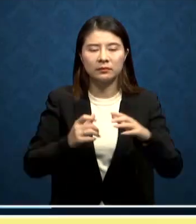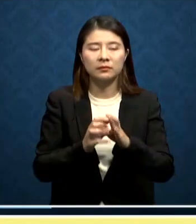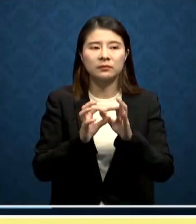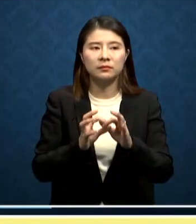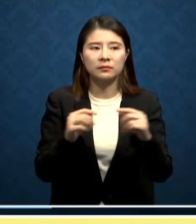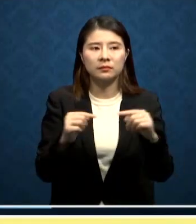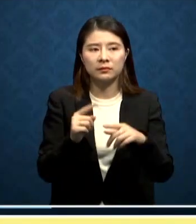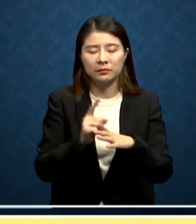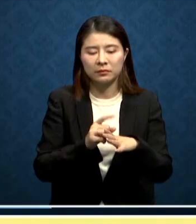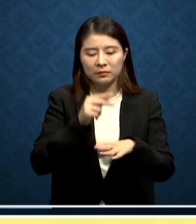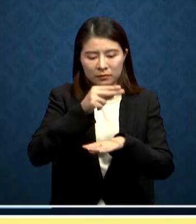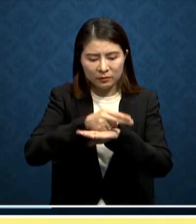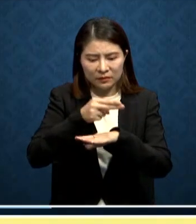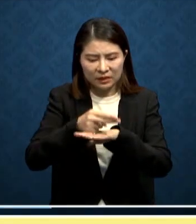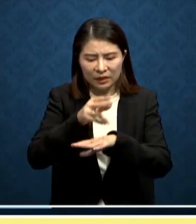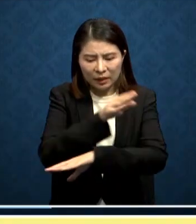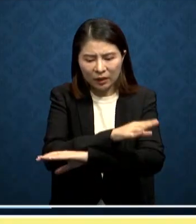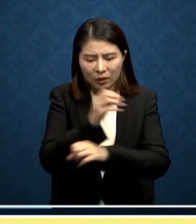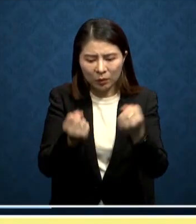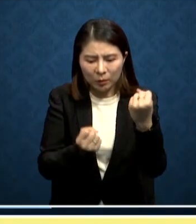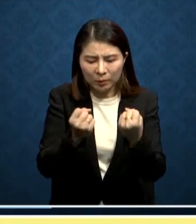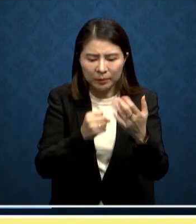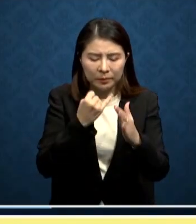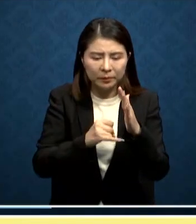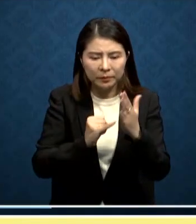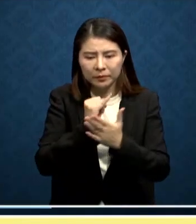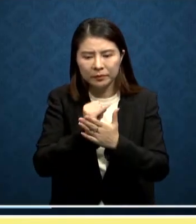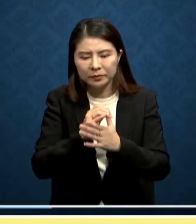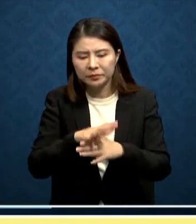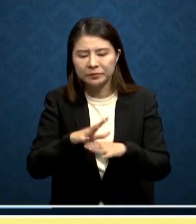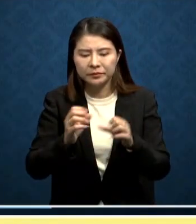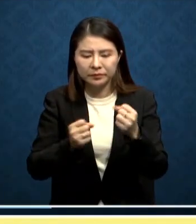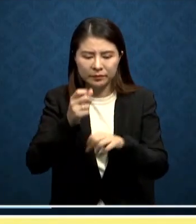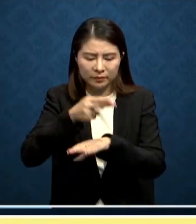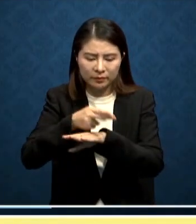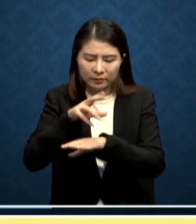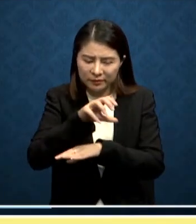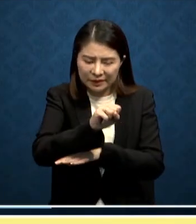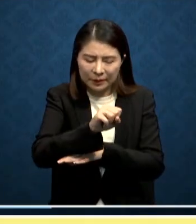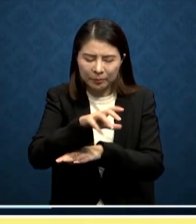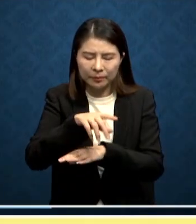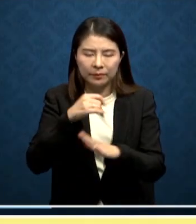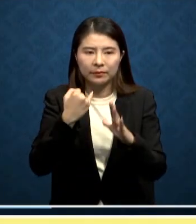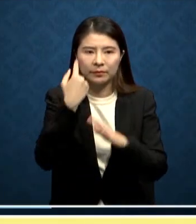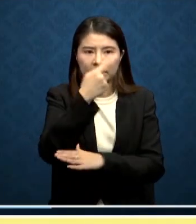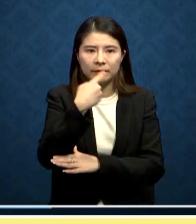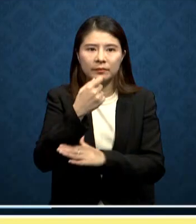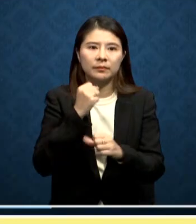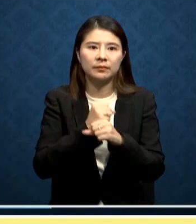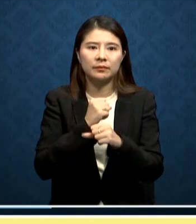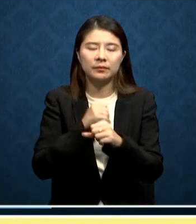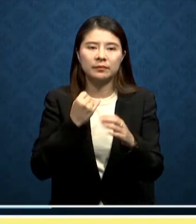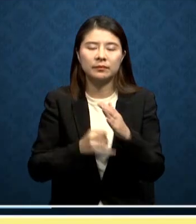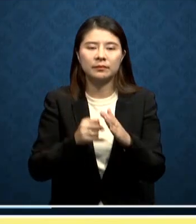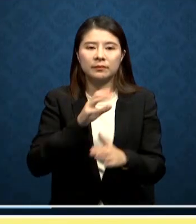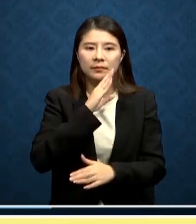เนี่ยมันมันเอ่อสามารถเอ่อตรวจจับรับรู้โดยศูนย์ควบคุมถ้าเรามีเอ่อ